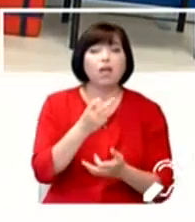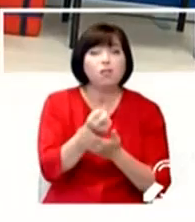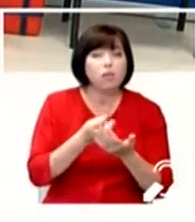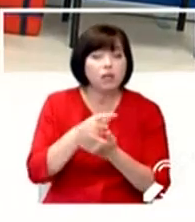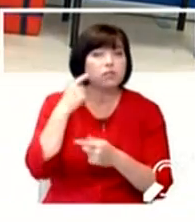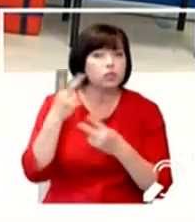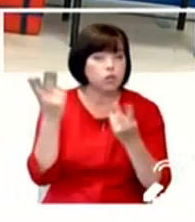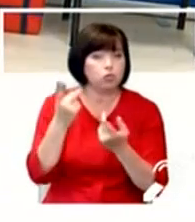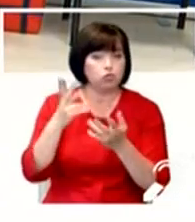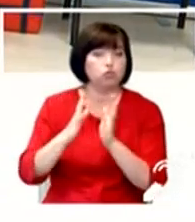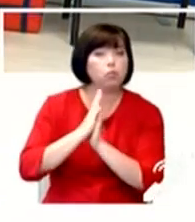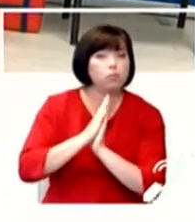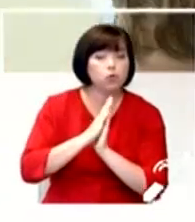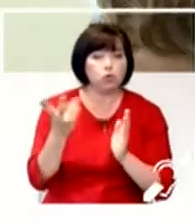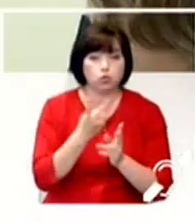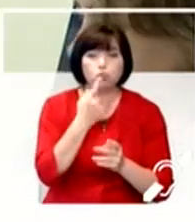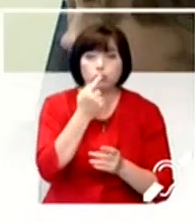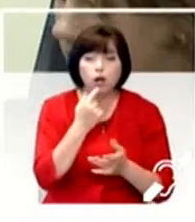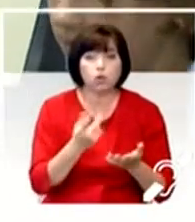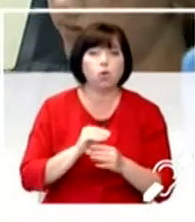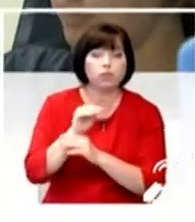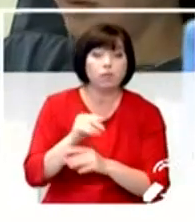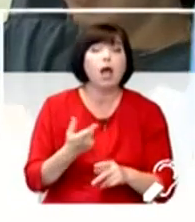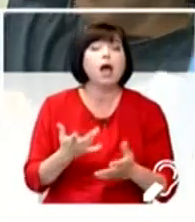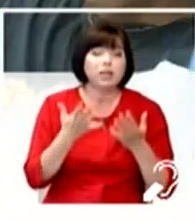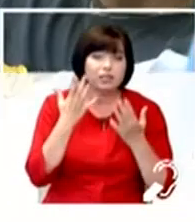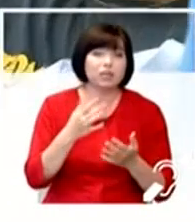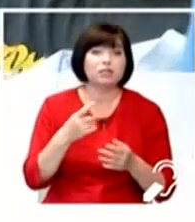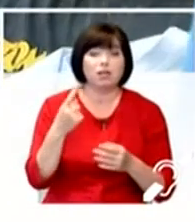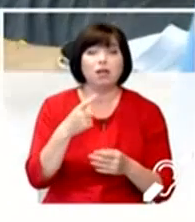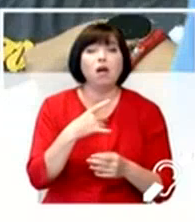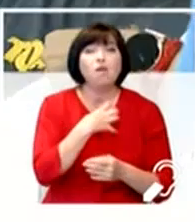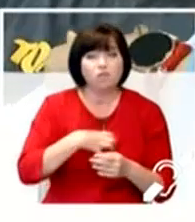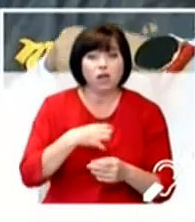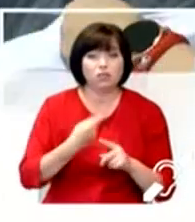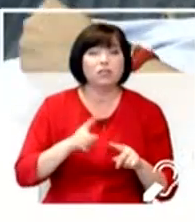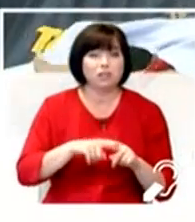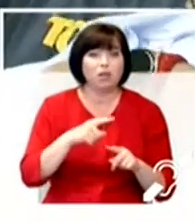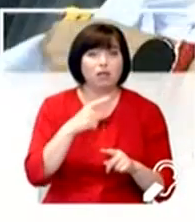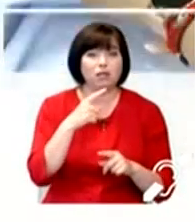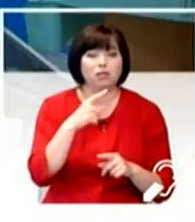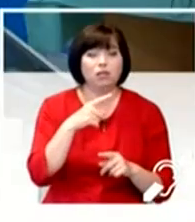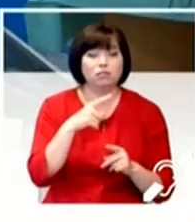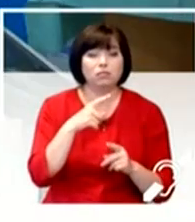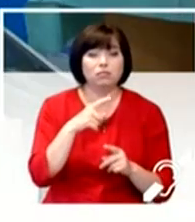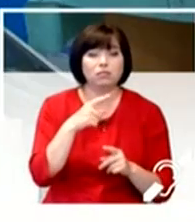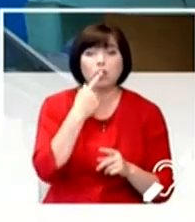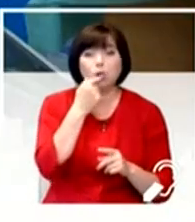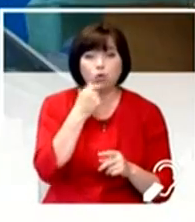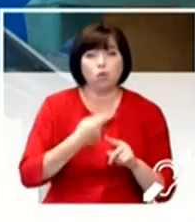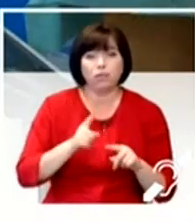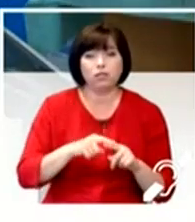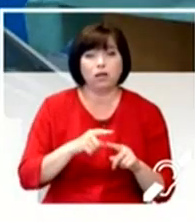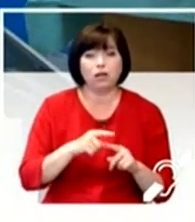permanent au cerință față de Centrul de Transfuzie Deci sigur cea mai solicitată este grupa Care este cea mai răspândită teritoriul Republicii Moldova